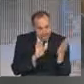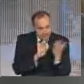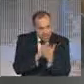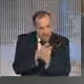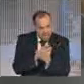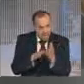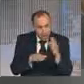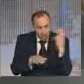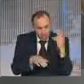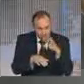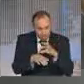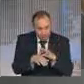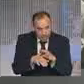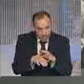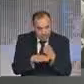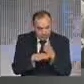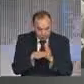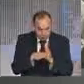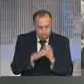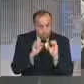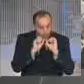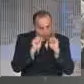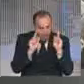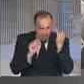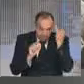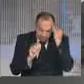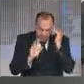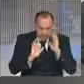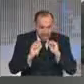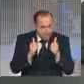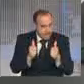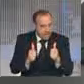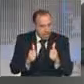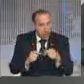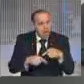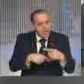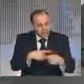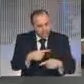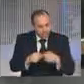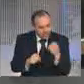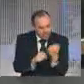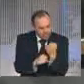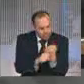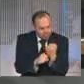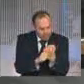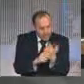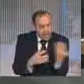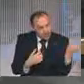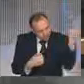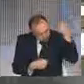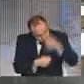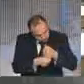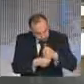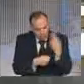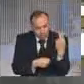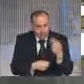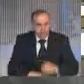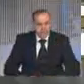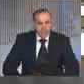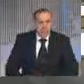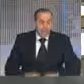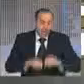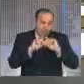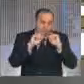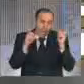كليه الطب جبس مقنعا ومشروعا وانهم سيواصلون النضال الى حين احداث هذه الكليه الامور